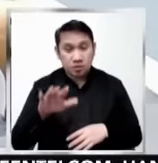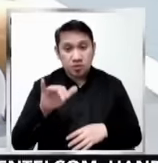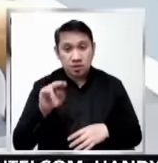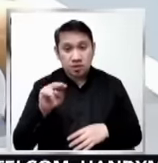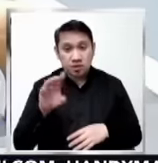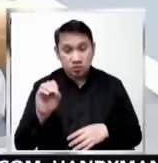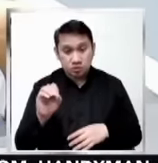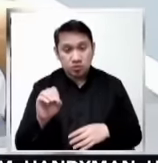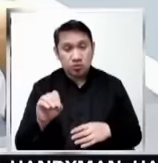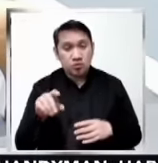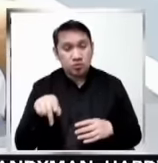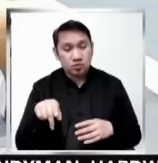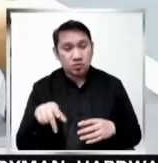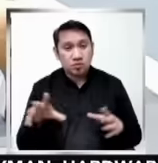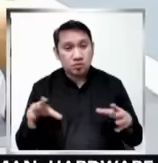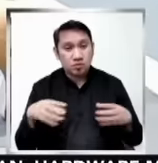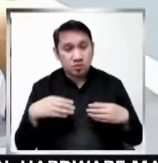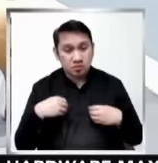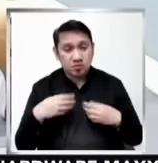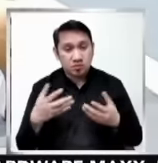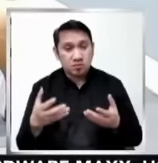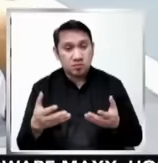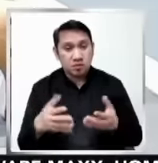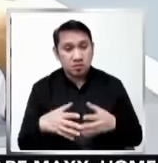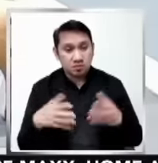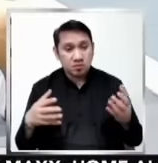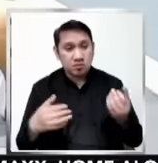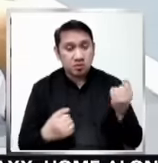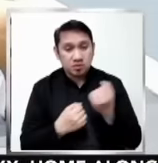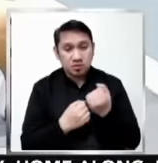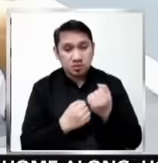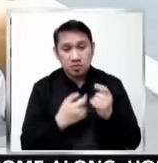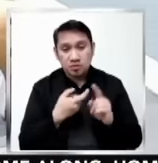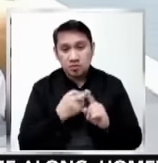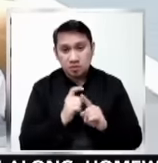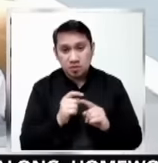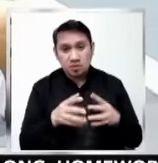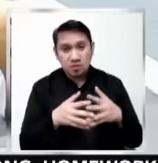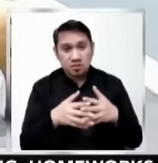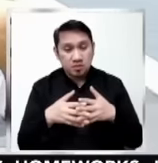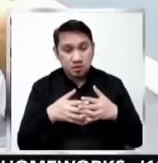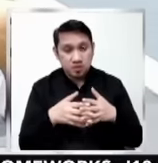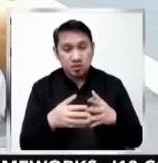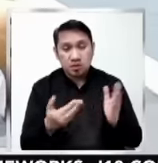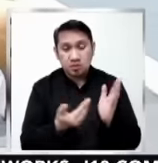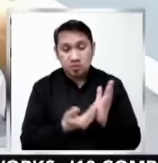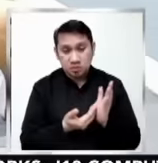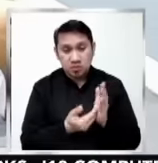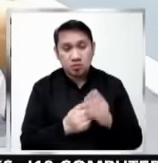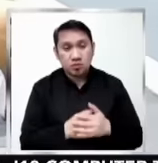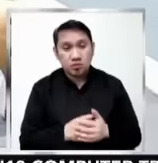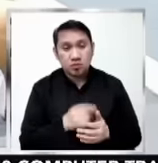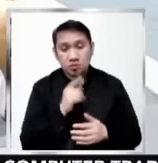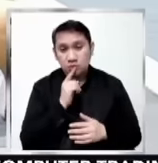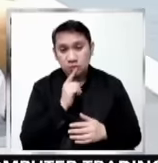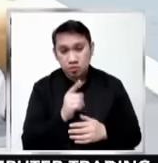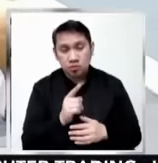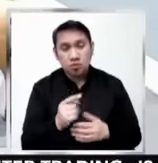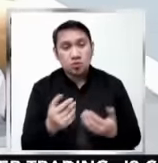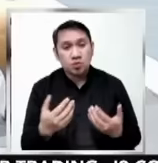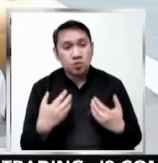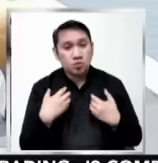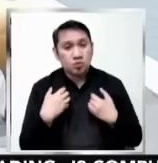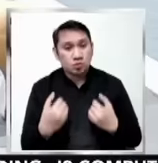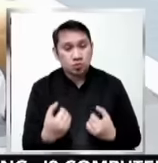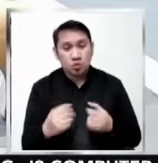ang tumatanggap ng pinakamalaking military assistance mula sa US. Patunay daw ito ng anyay ironclad o matibay na